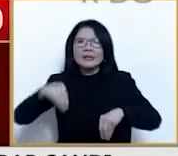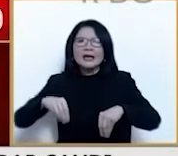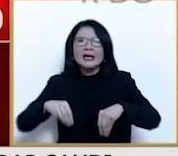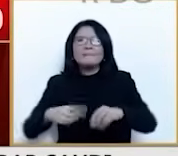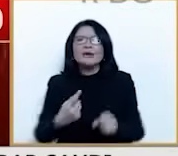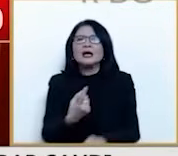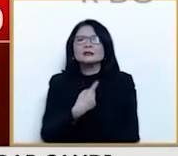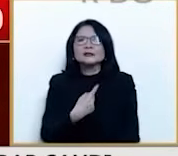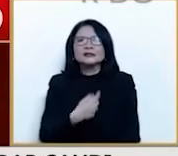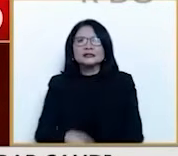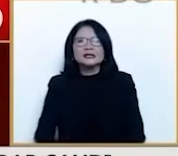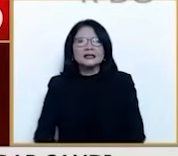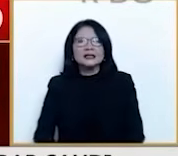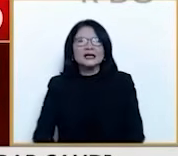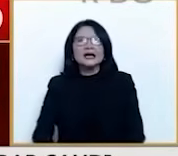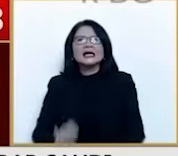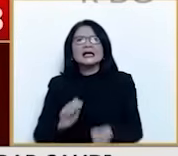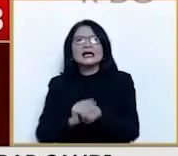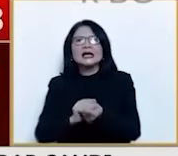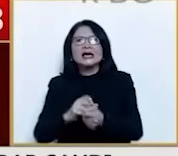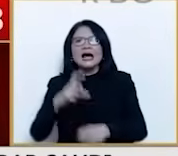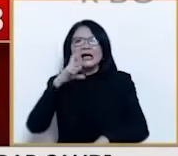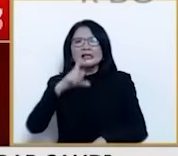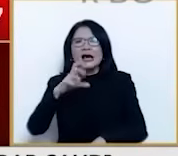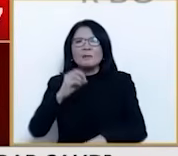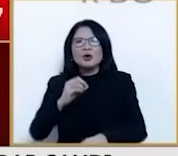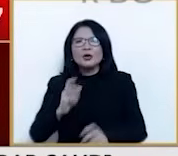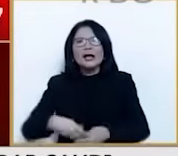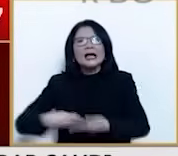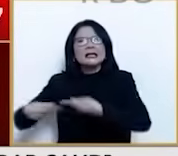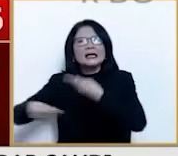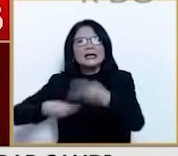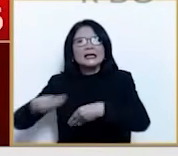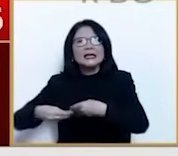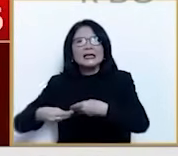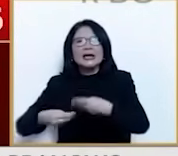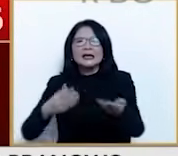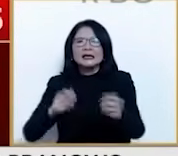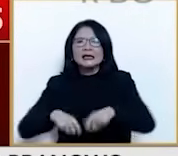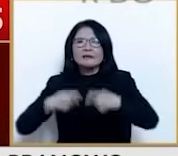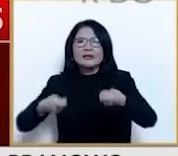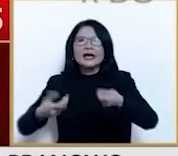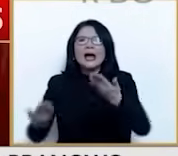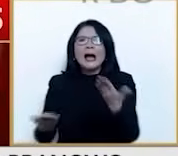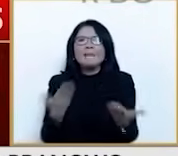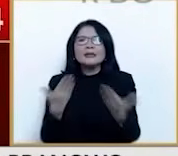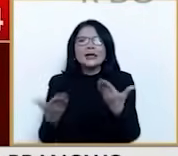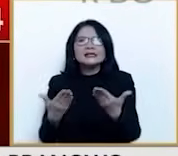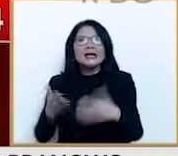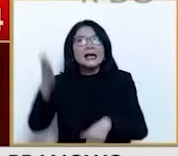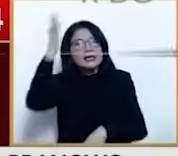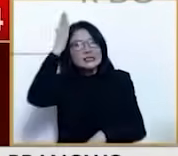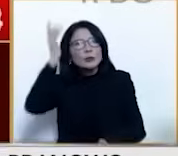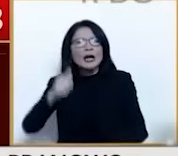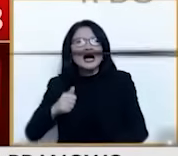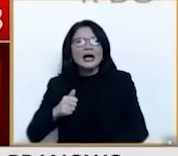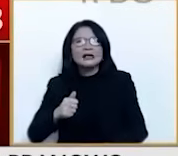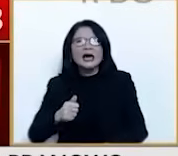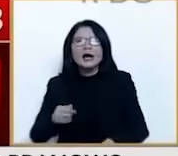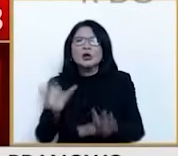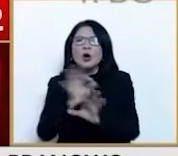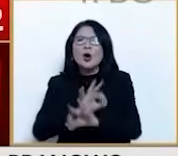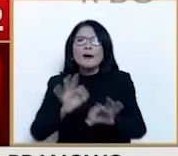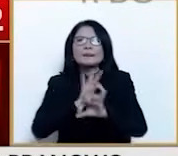privat ke carbon trading. Kita daftarkan oleh inovasi aplikasi sehingga hijaunya ada, polusi